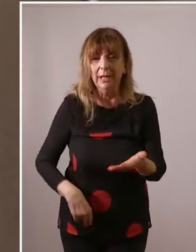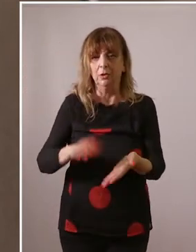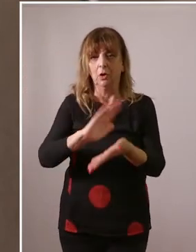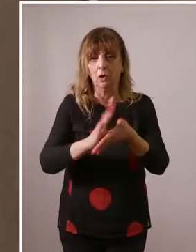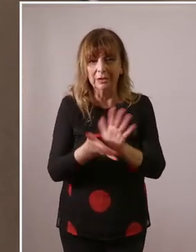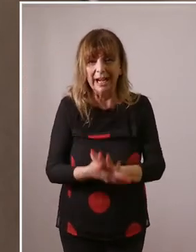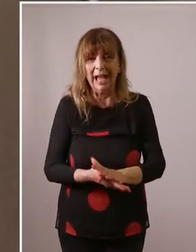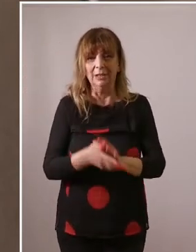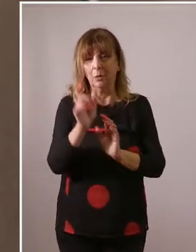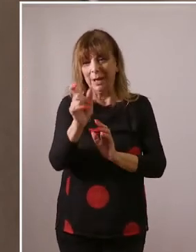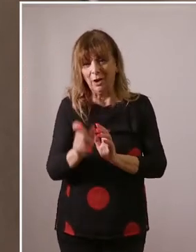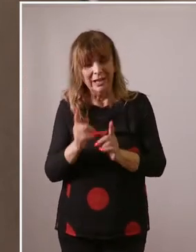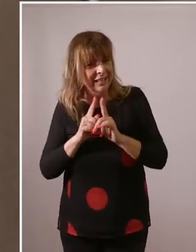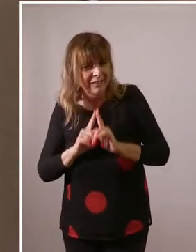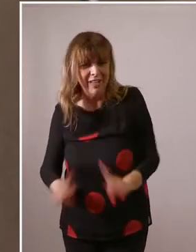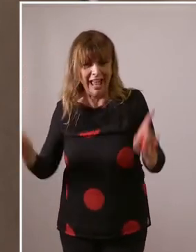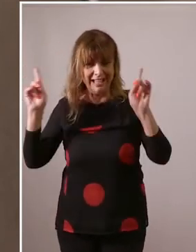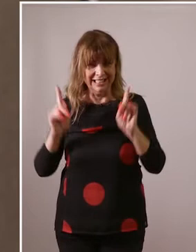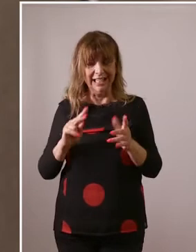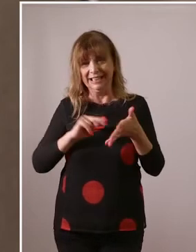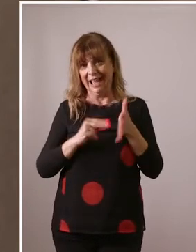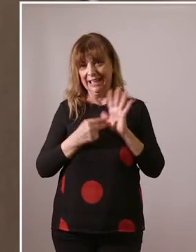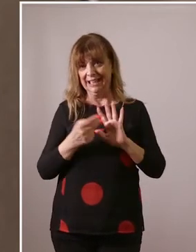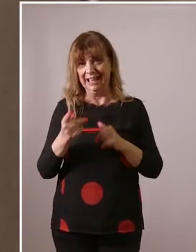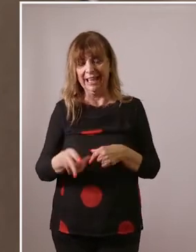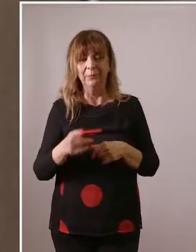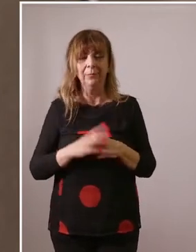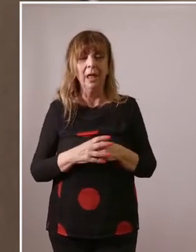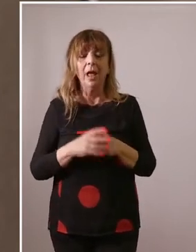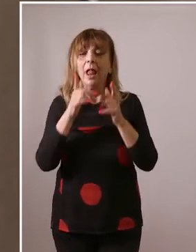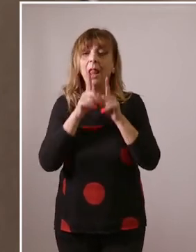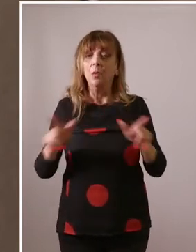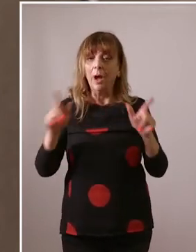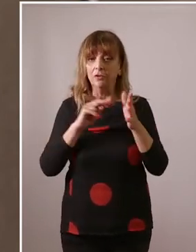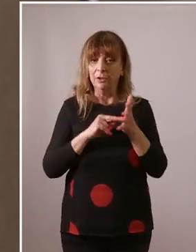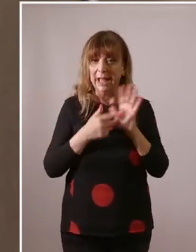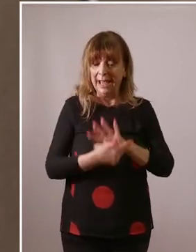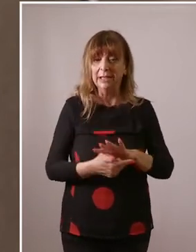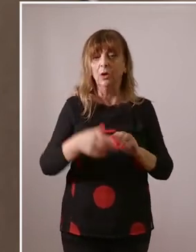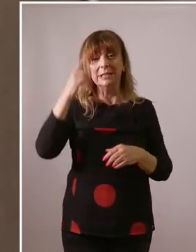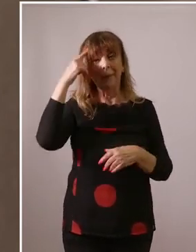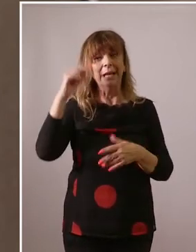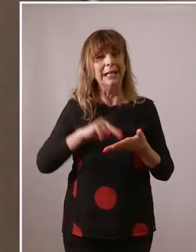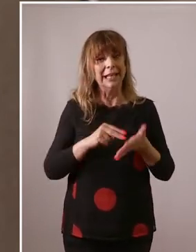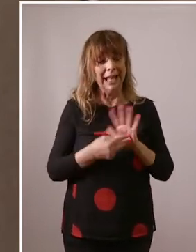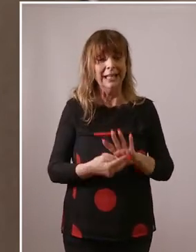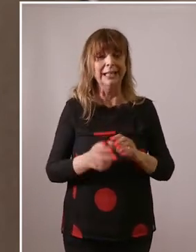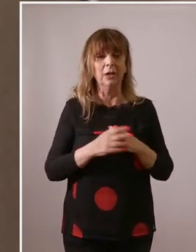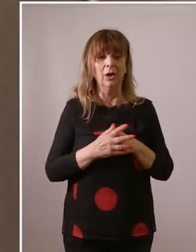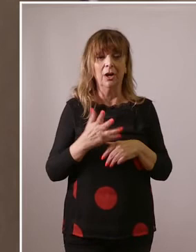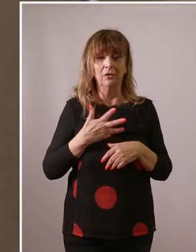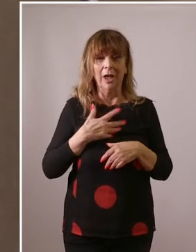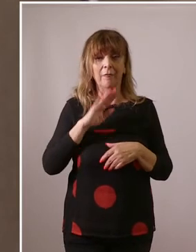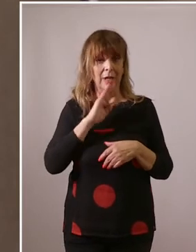sarà un'altra dichiarazione ma il linguaggio tecnico e il sapere tecnico ha dei